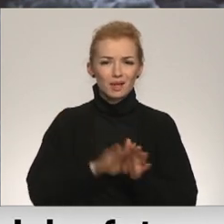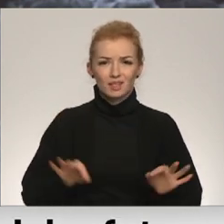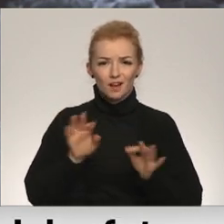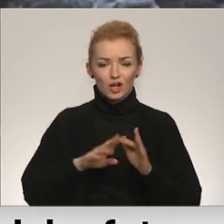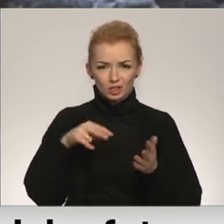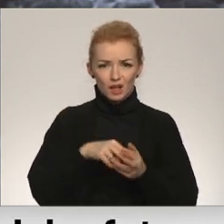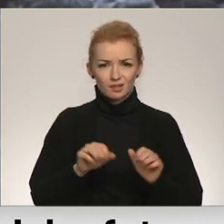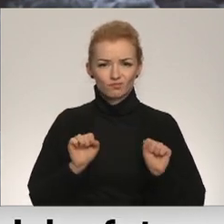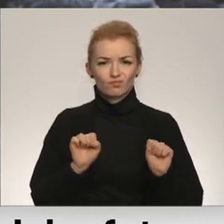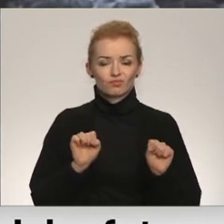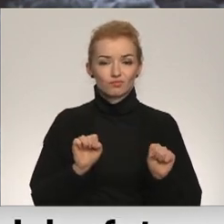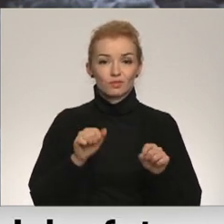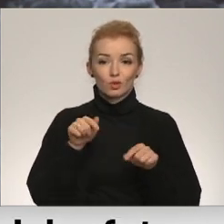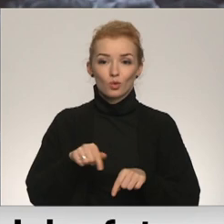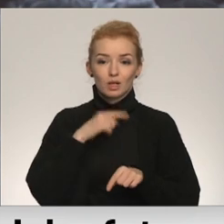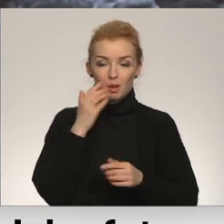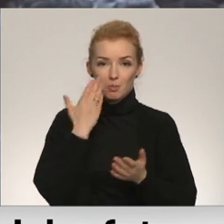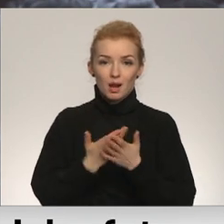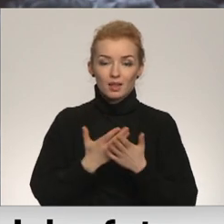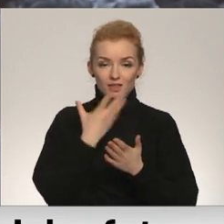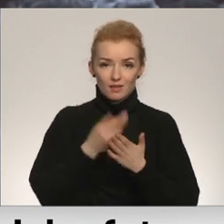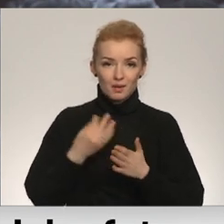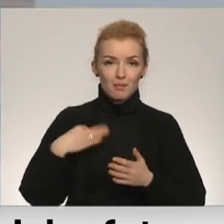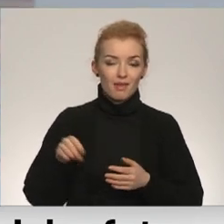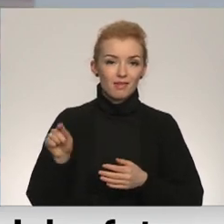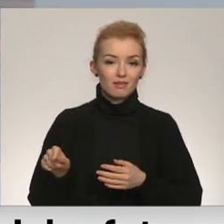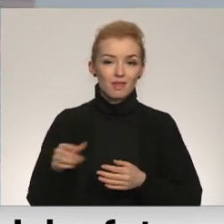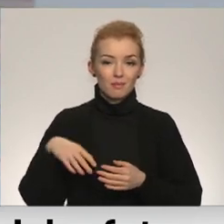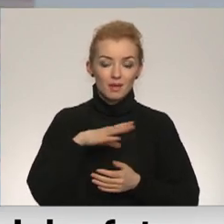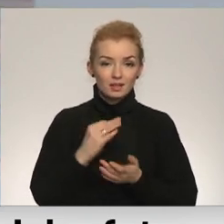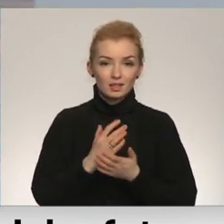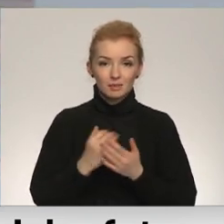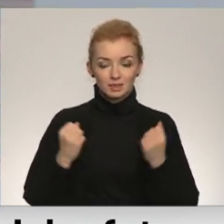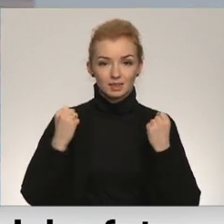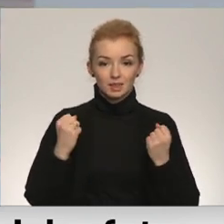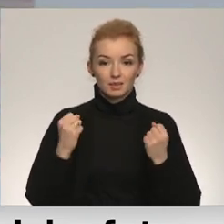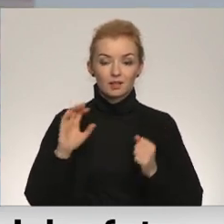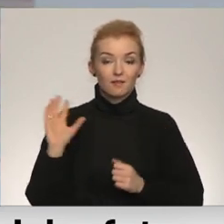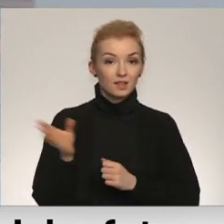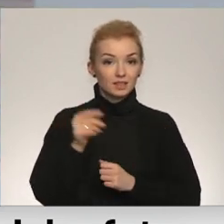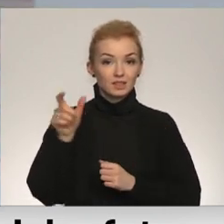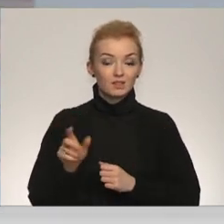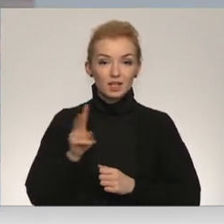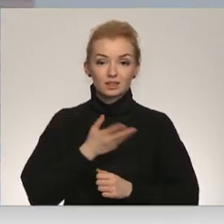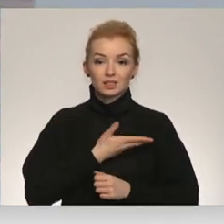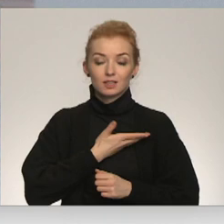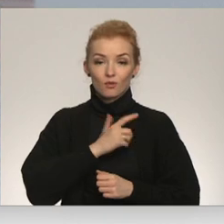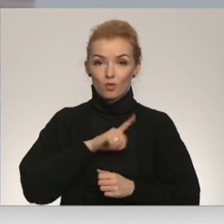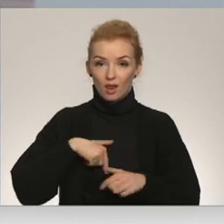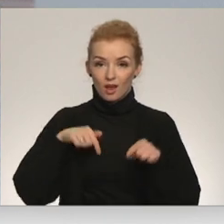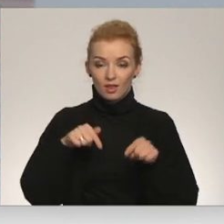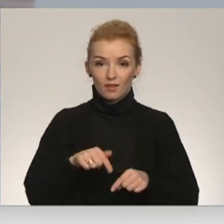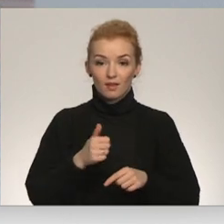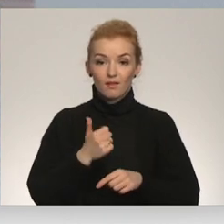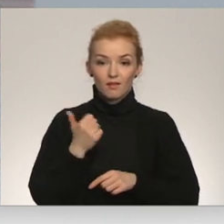aizstāvējusi Latviju. Un to es gribēju arī bērnam parādīt, cik mēs esam stipri. Visi cilvēki, kas dzīvē Latvijā, viņi